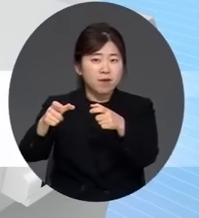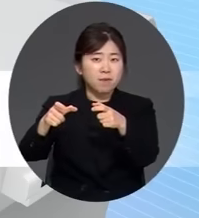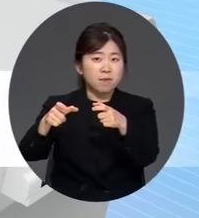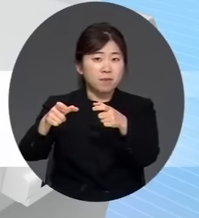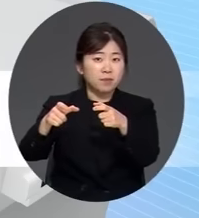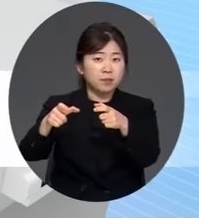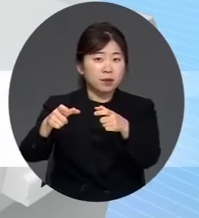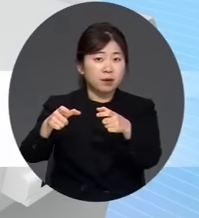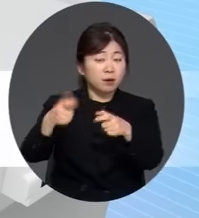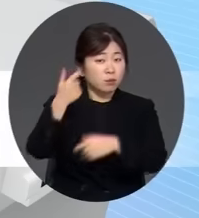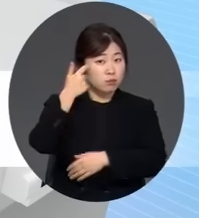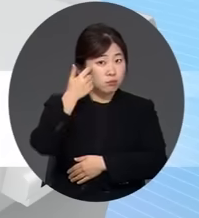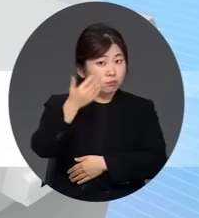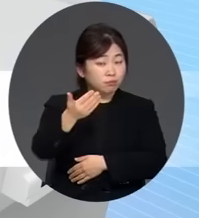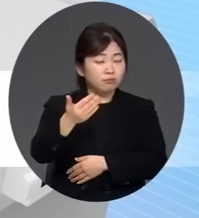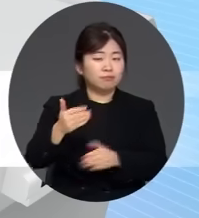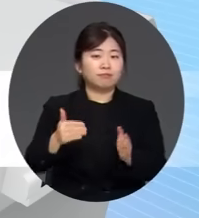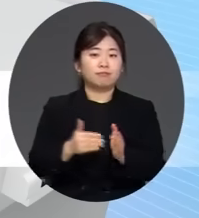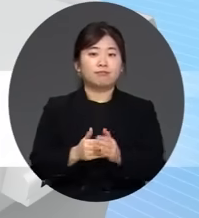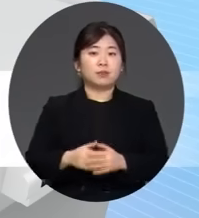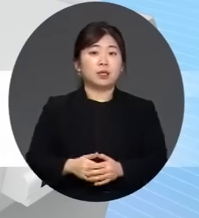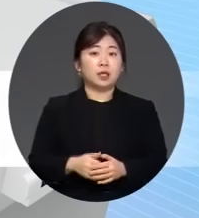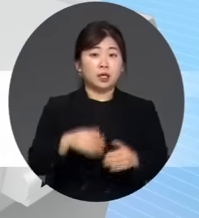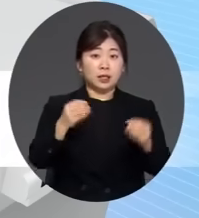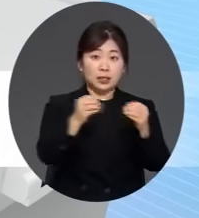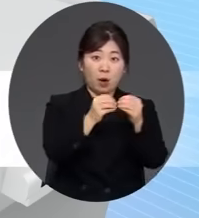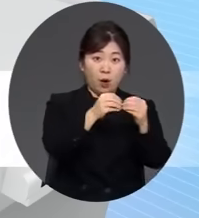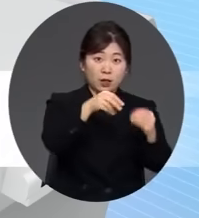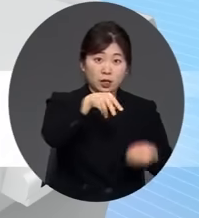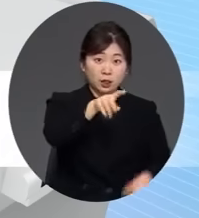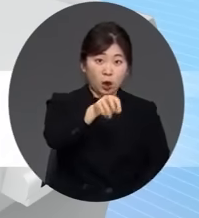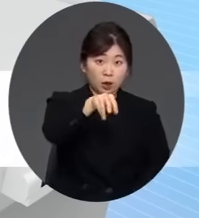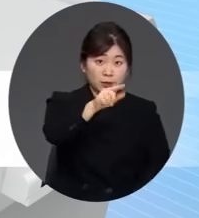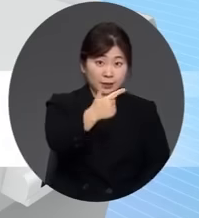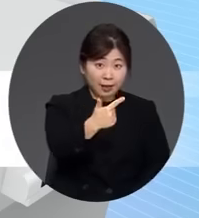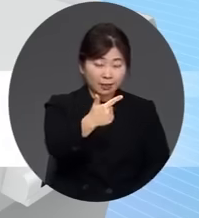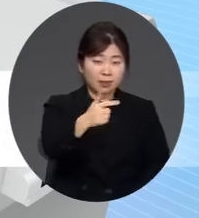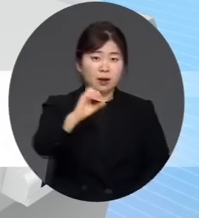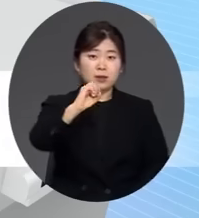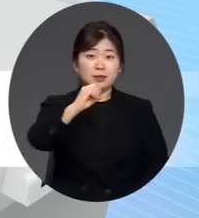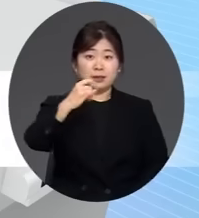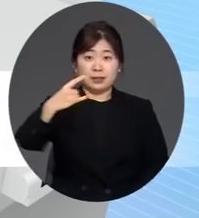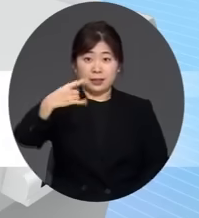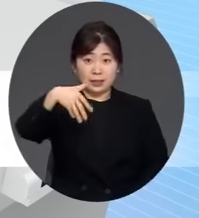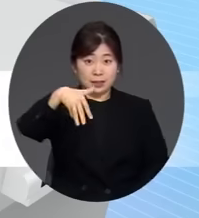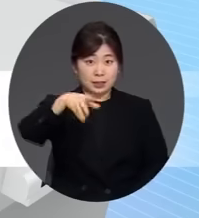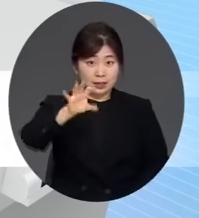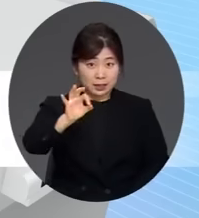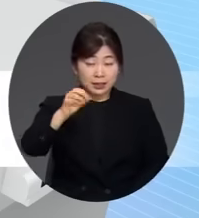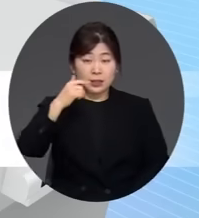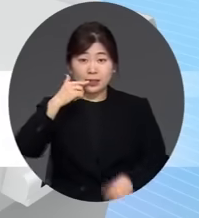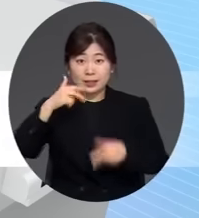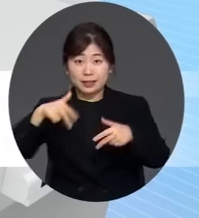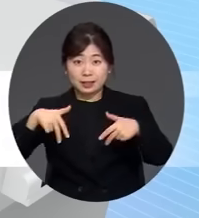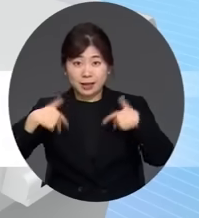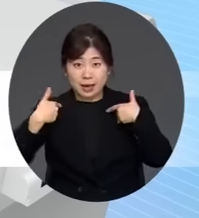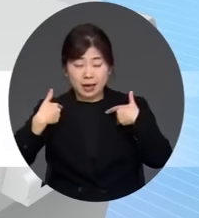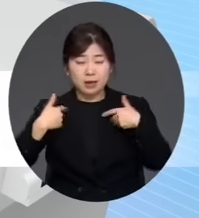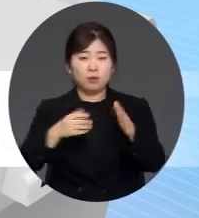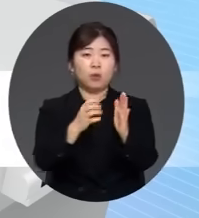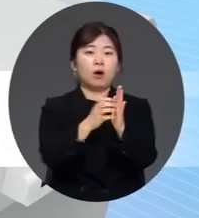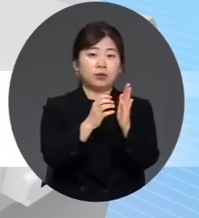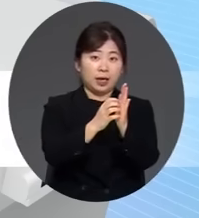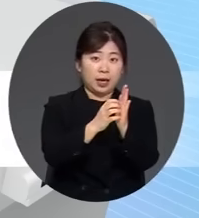조사를 실시했습니다 창원 성산과 의창 진해 선거구 또 거제와 사천남해하동 양산 갑